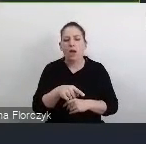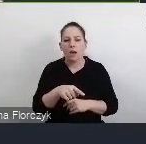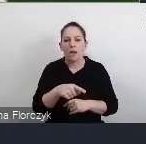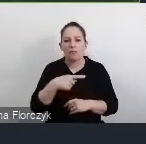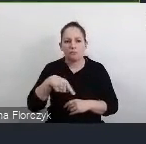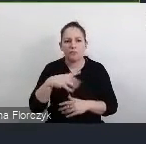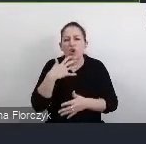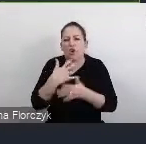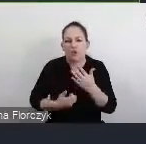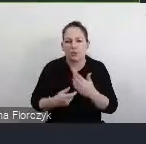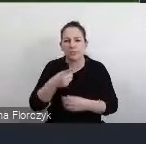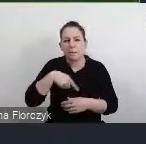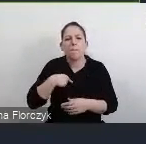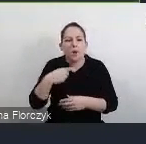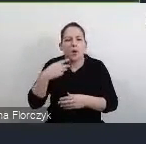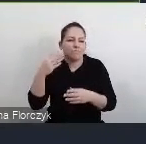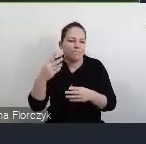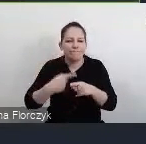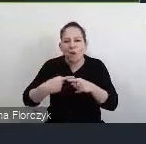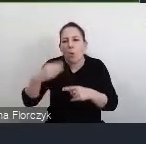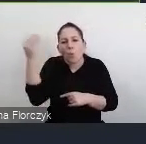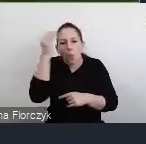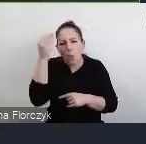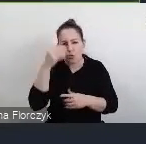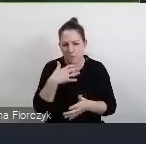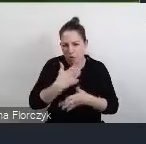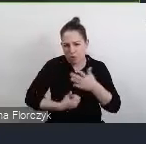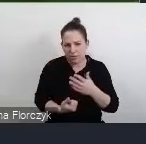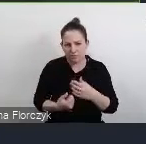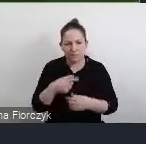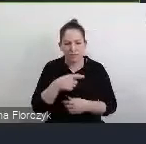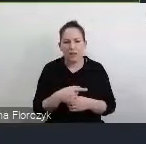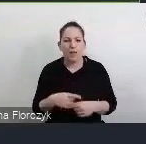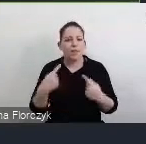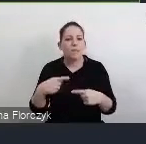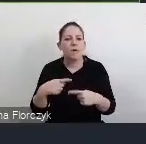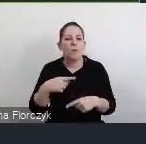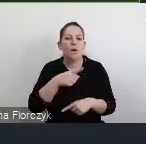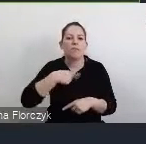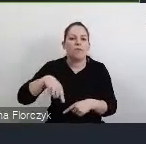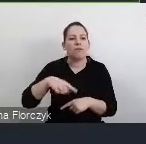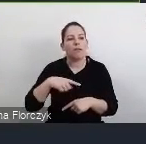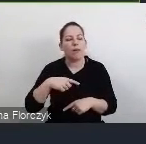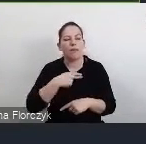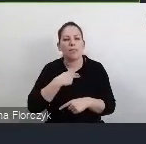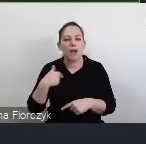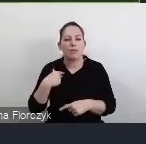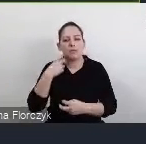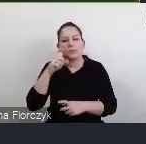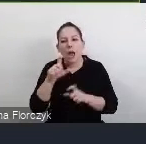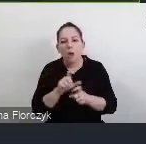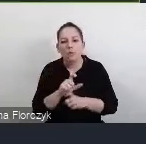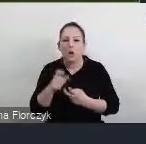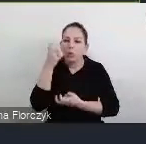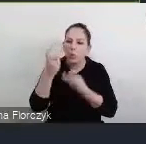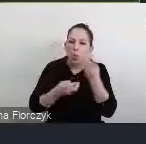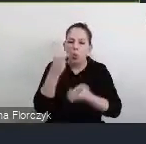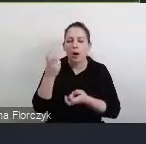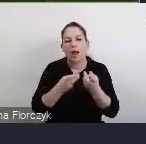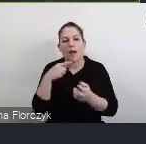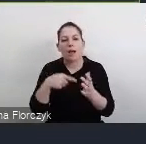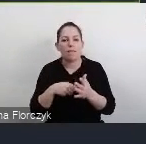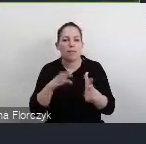jakby korzystamy, uczymy się korzystać, bo to nie było jakby w naturze naszej, żeby ciągle szukać